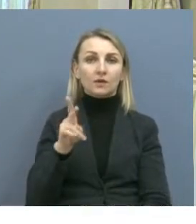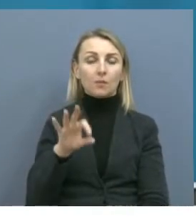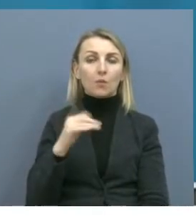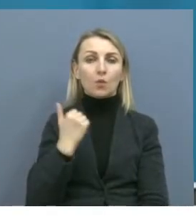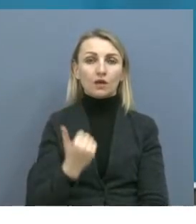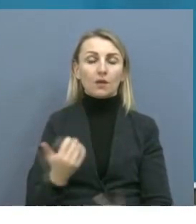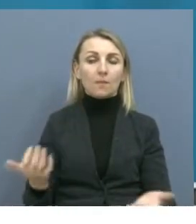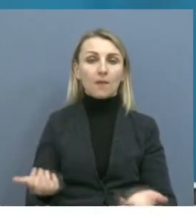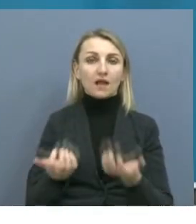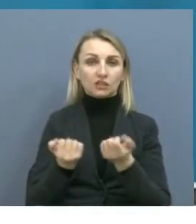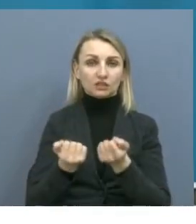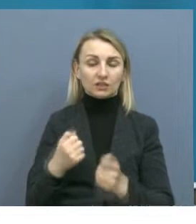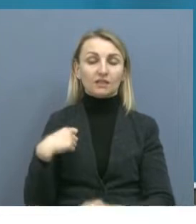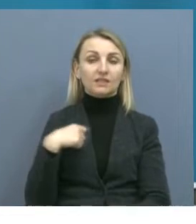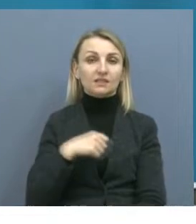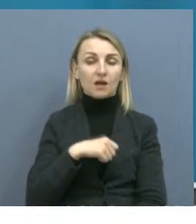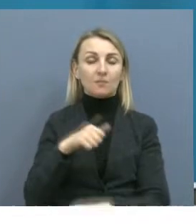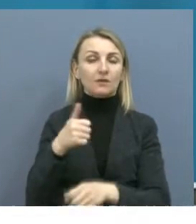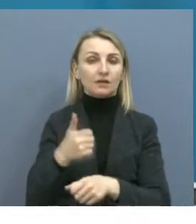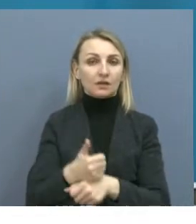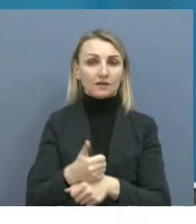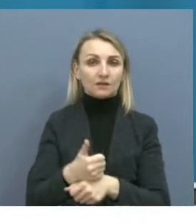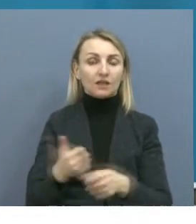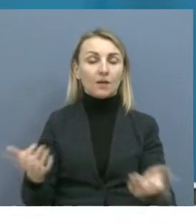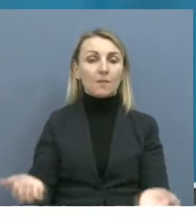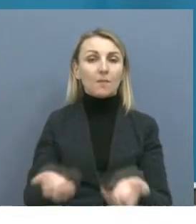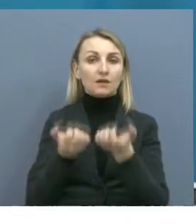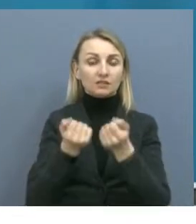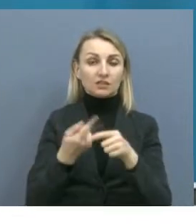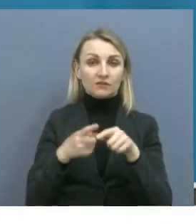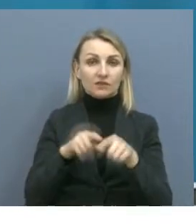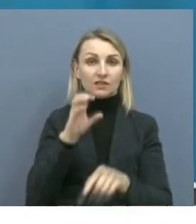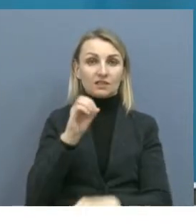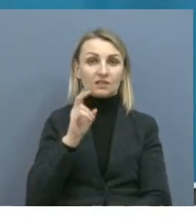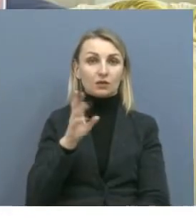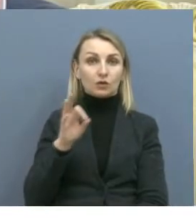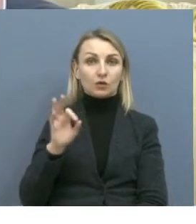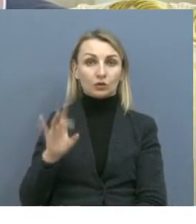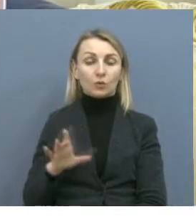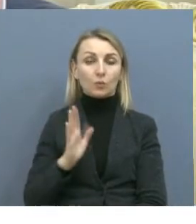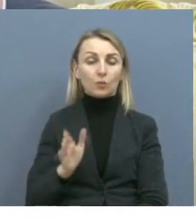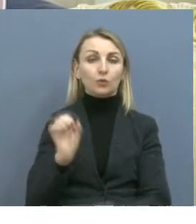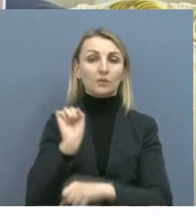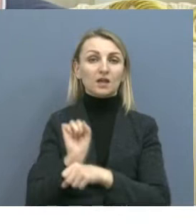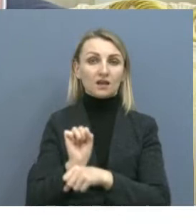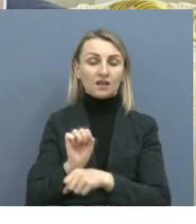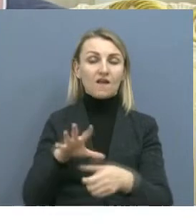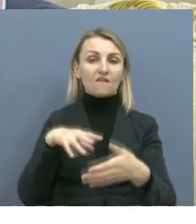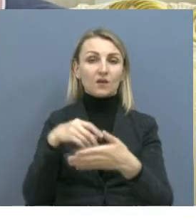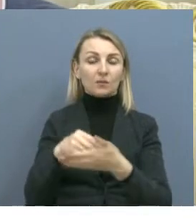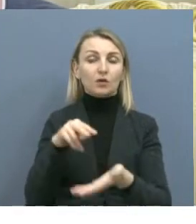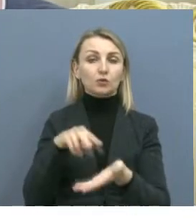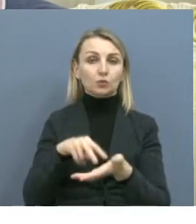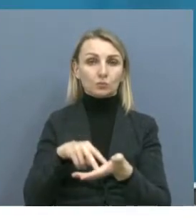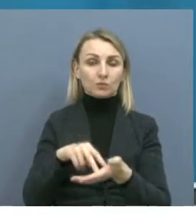поддержке. Одним из действенных механизмов поддержки этих секторов – станет приостановление выплат сумм